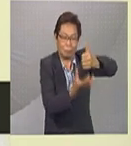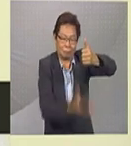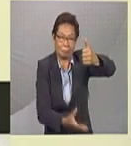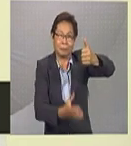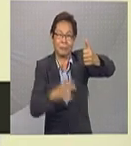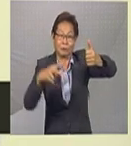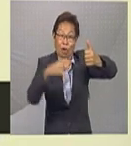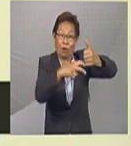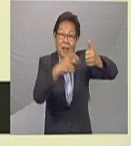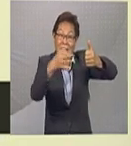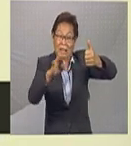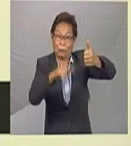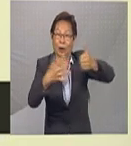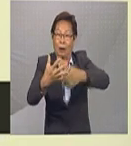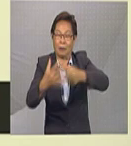jumlah sumbangan sebanyak